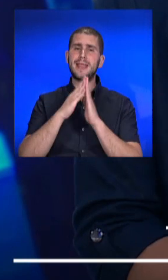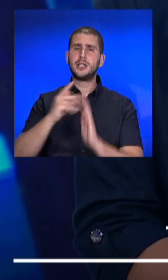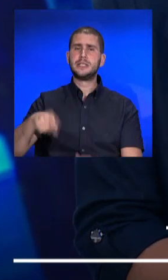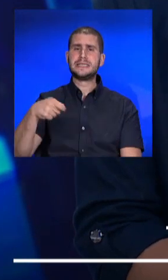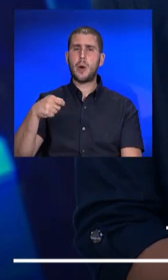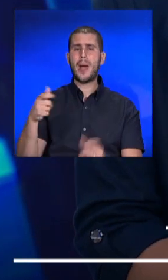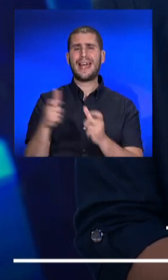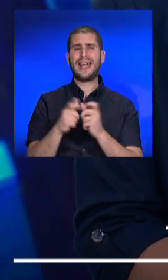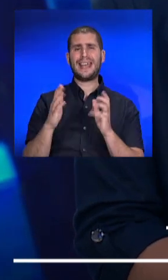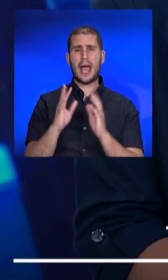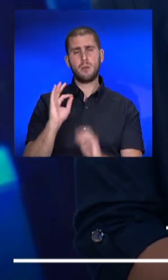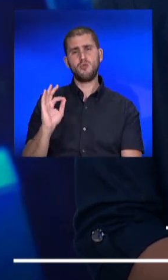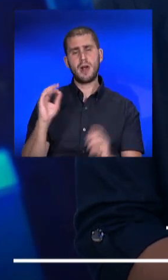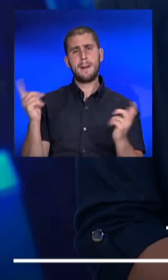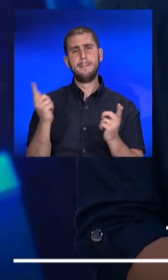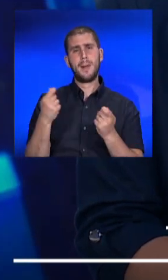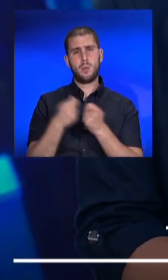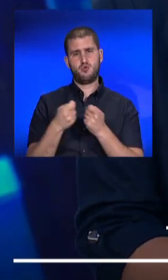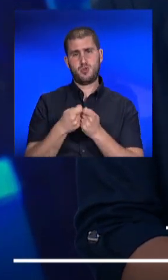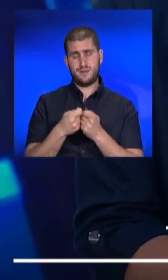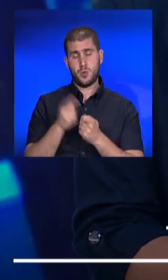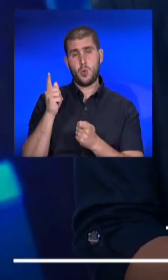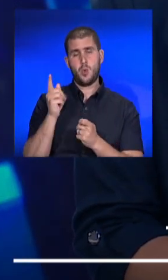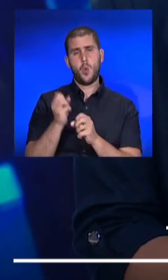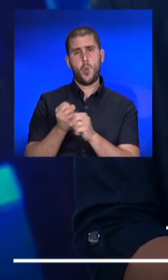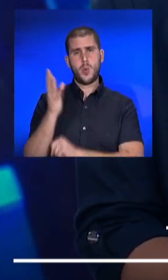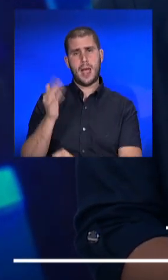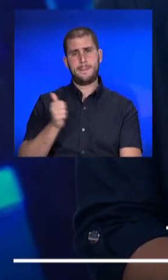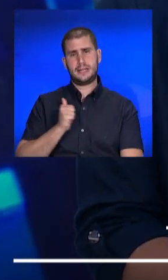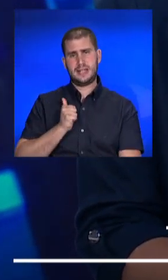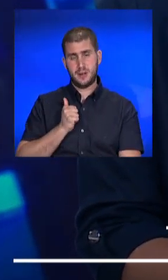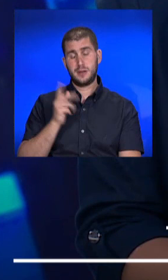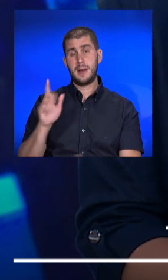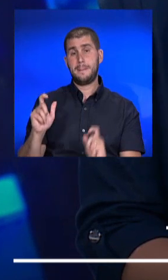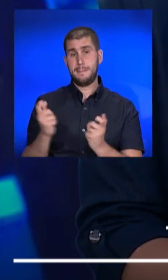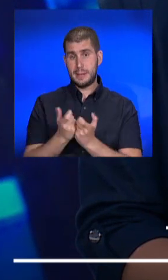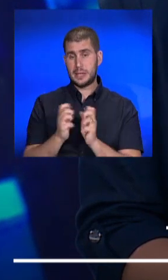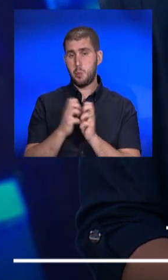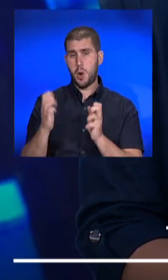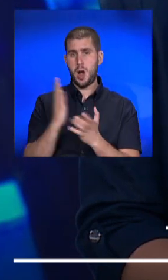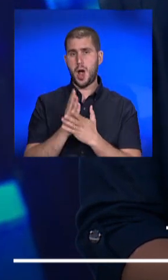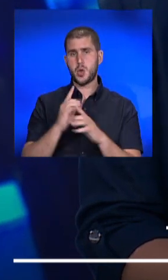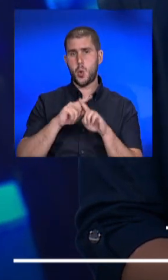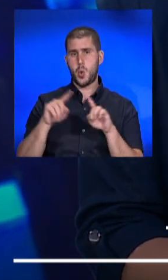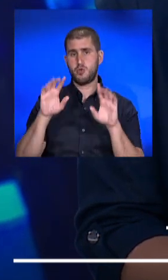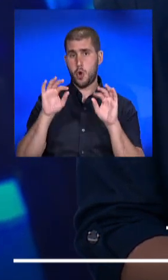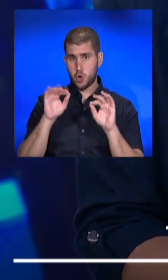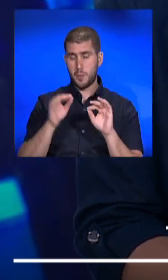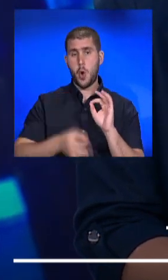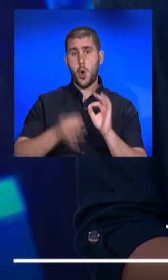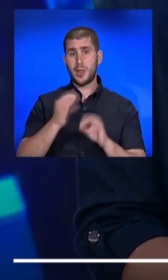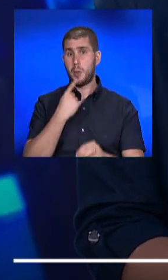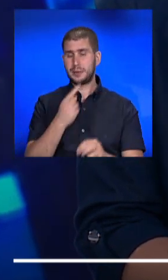היחידה לצורך בילוי משותף. הוא הודח מהצבא, מעצרו ערך עד חודש אוקטובר. לפי עורכי דינו, הנסיבות